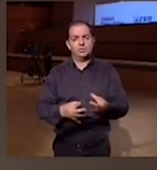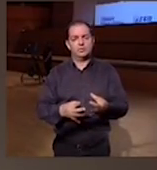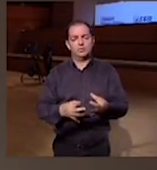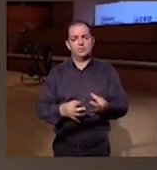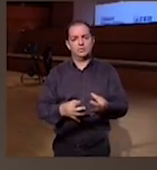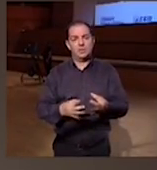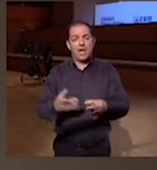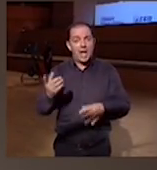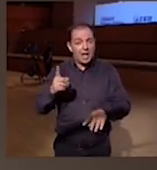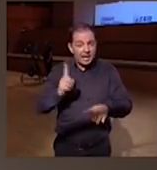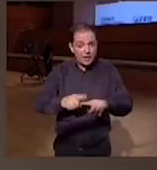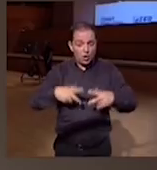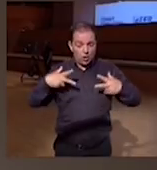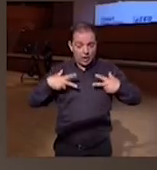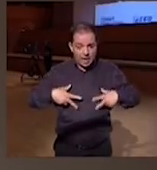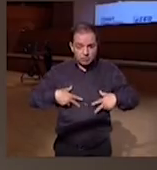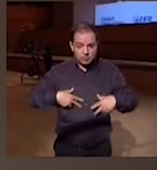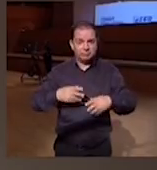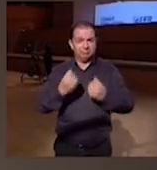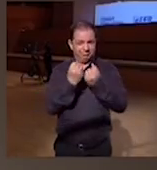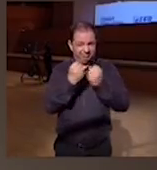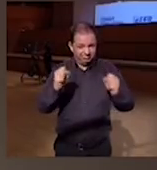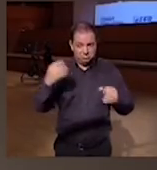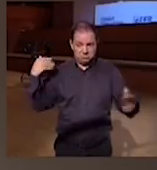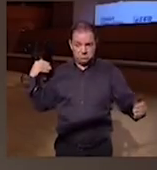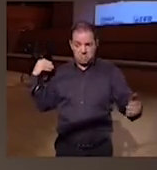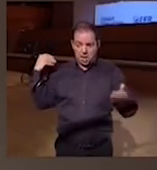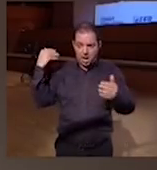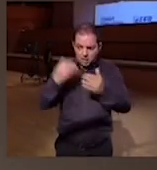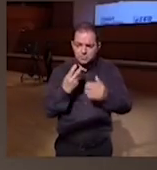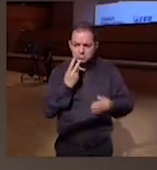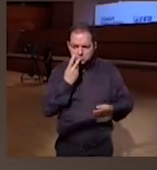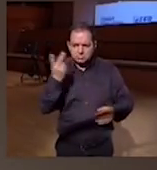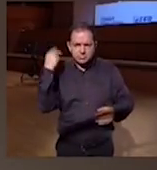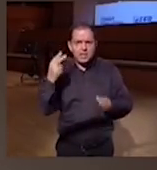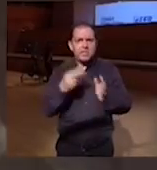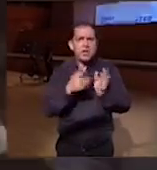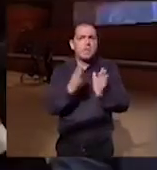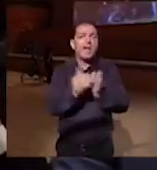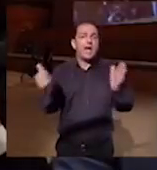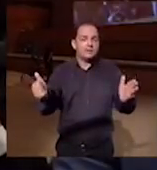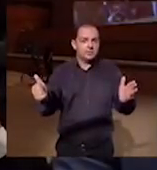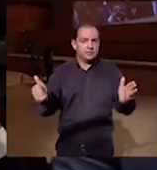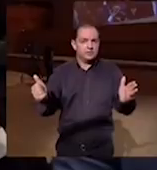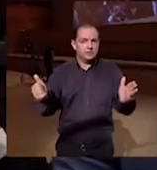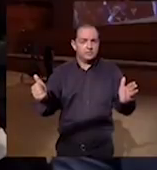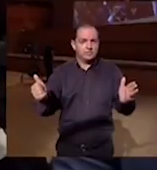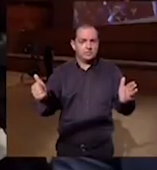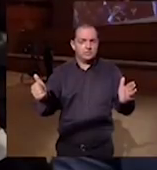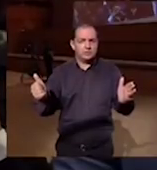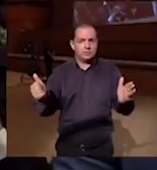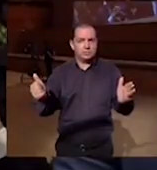σύστασης του ελληνικού κράτους μέχρι πρόπερση, το 2016, είχαν